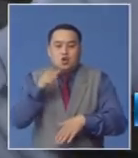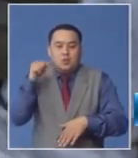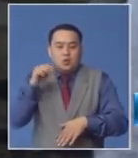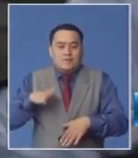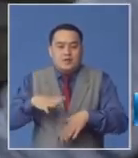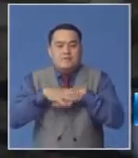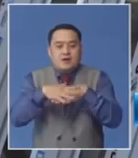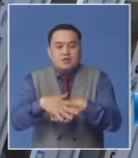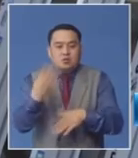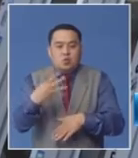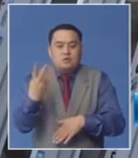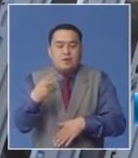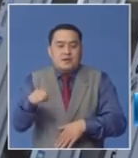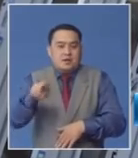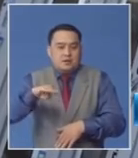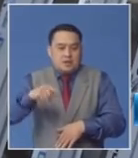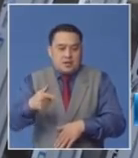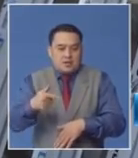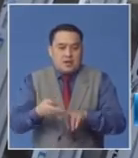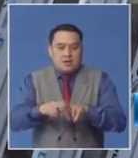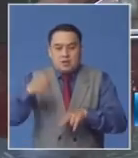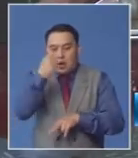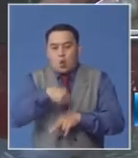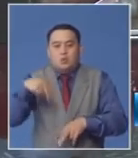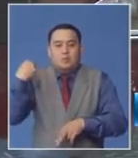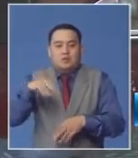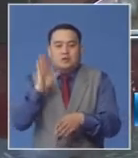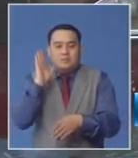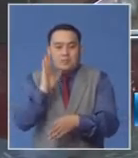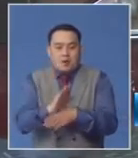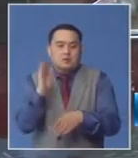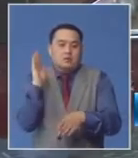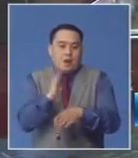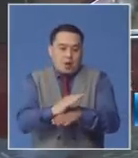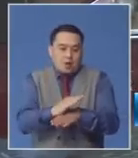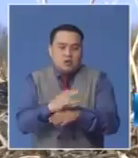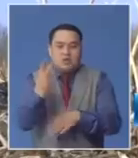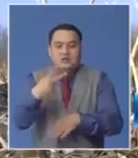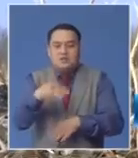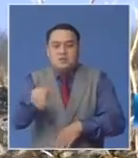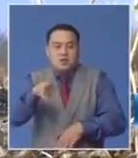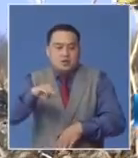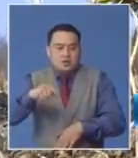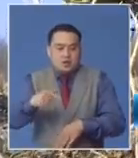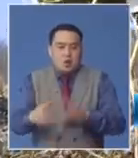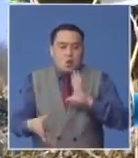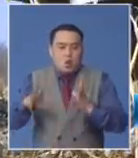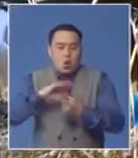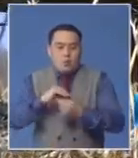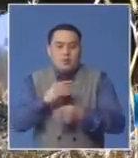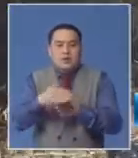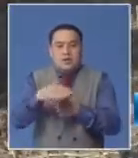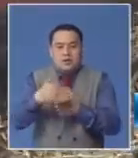было выделено 42 миллиарда тенге на этот год президент поручил выделить дополнительно еще 20 миллиардов доведя общую сумму